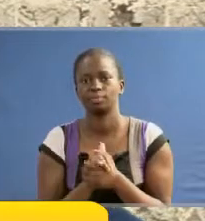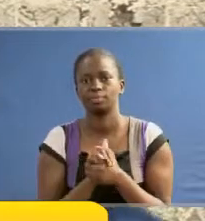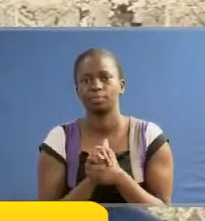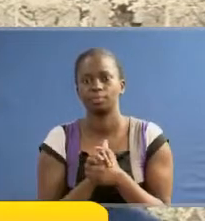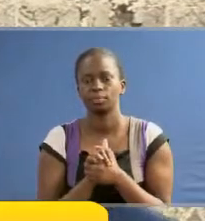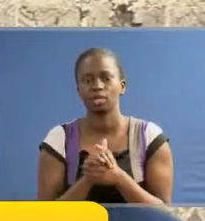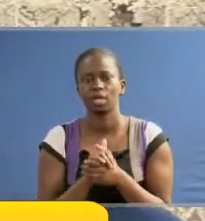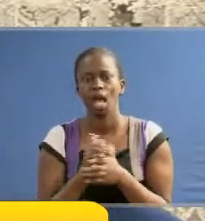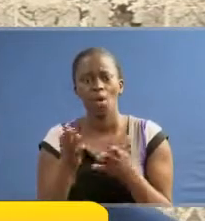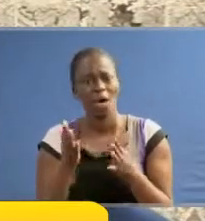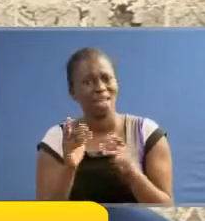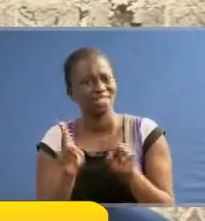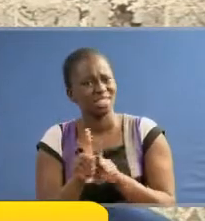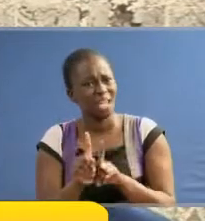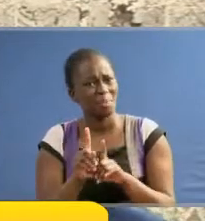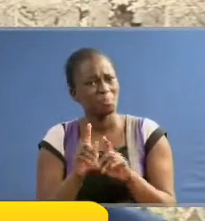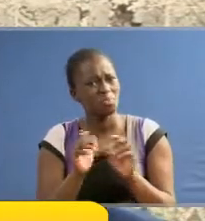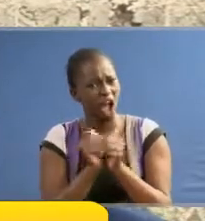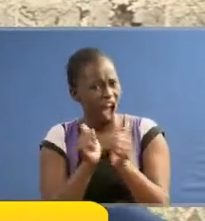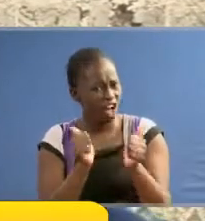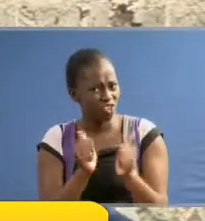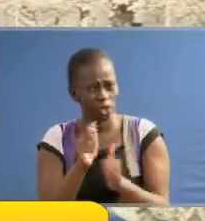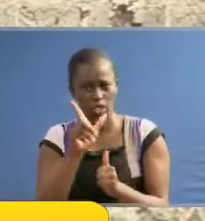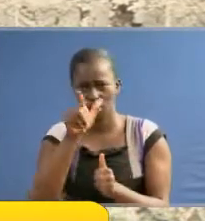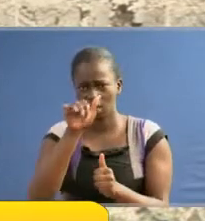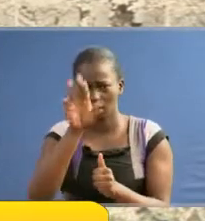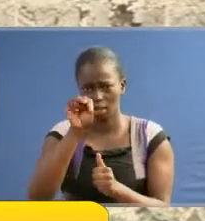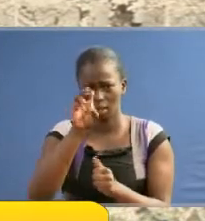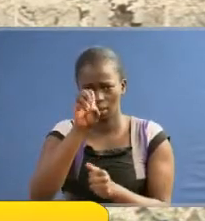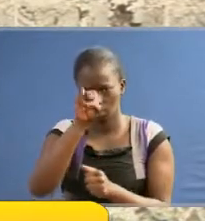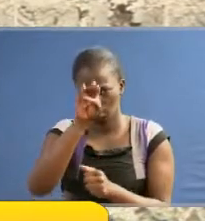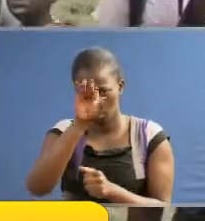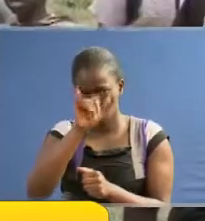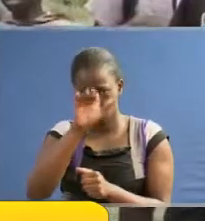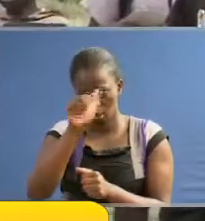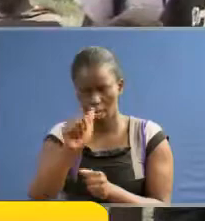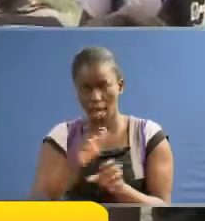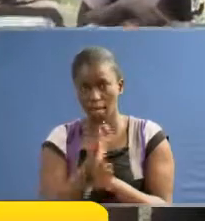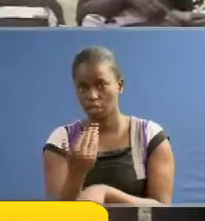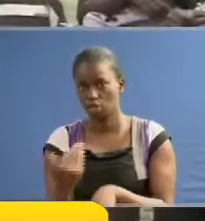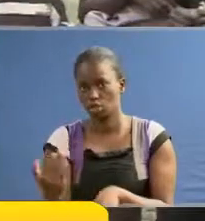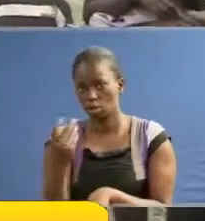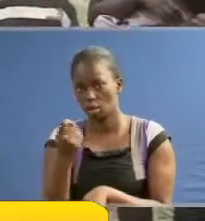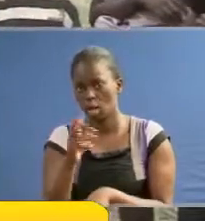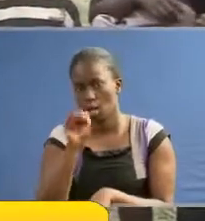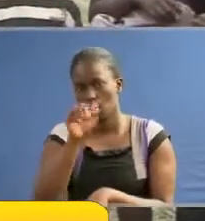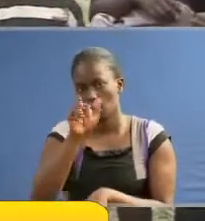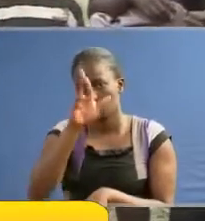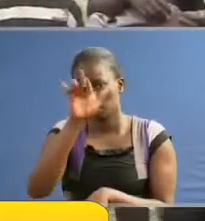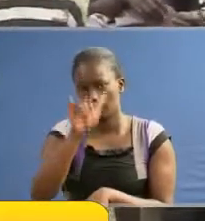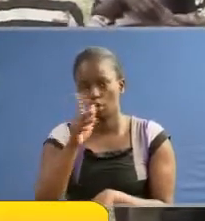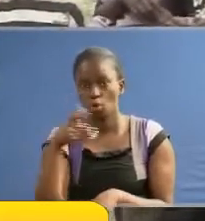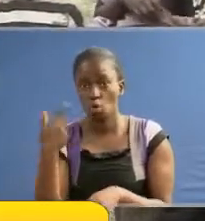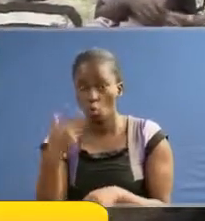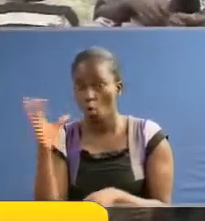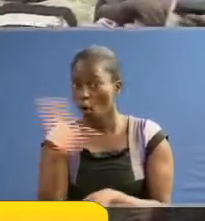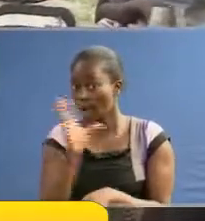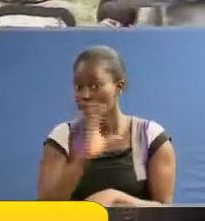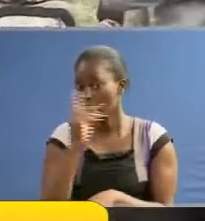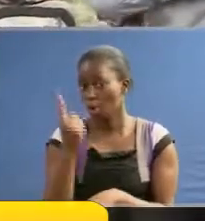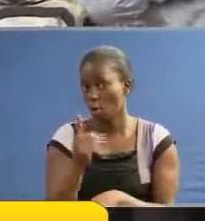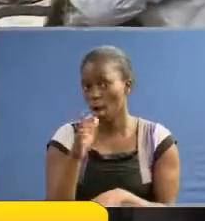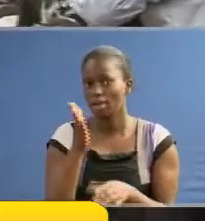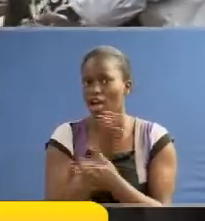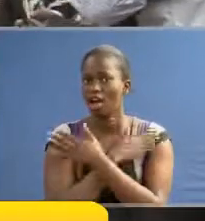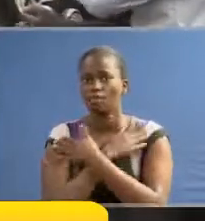uponya usuia ugonjwa wa pneumonia kwa watoto wadogo. Mary Kemunto, mteja wake mmoja, amesema kuwa